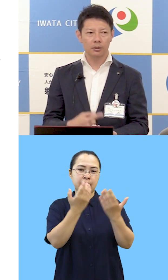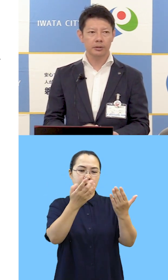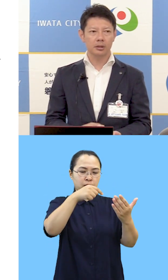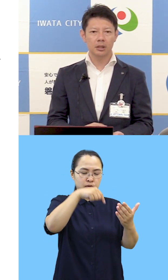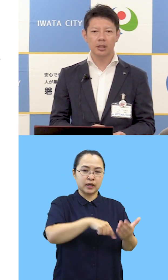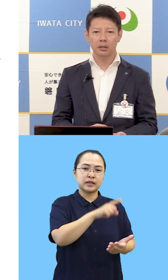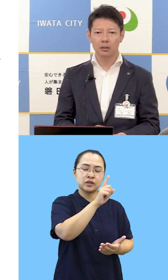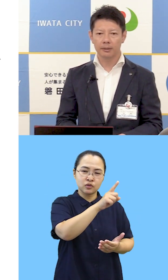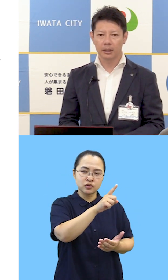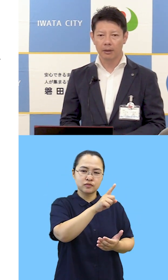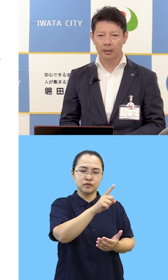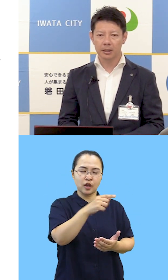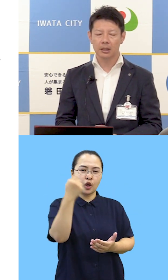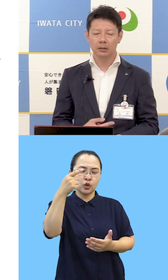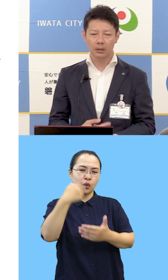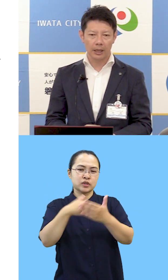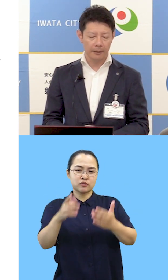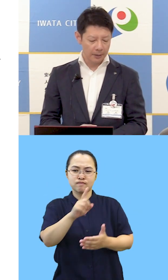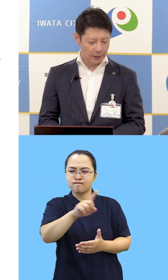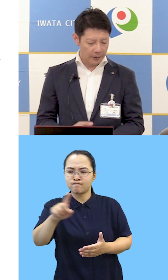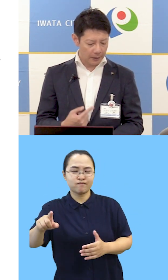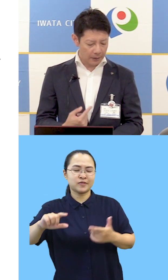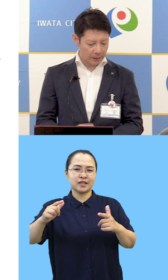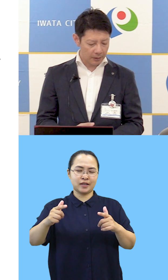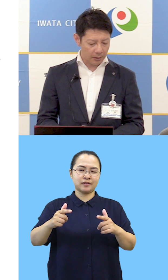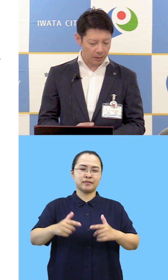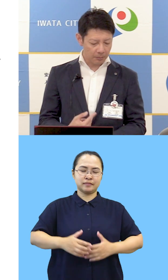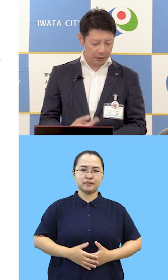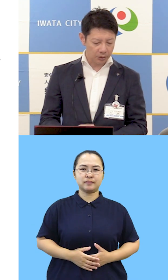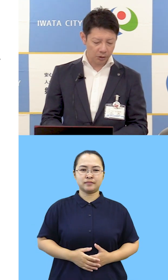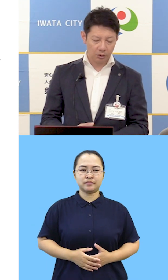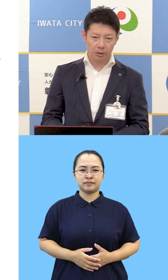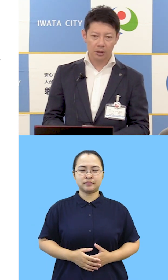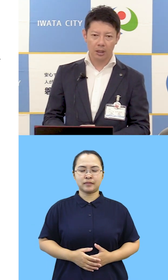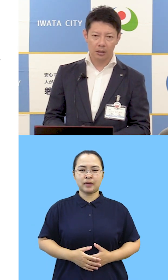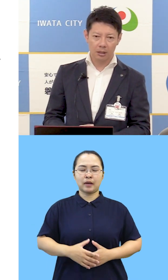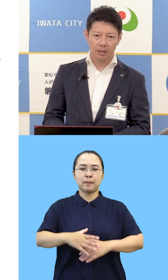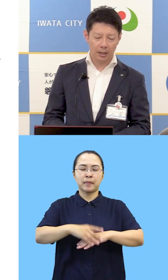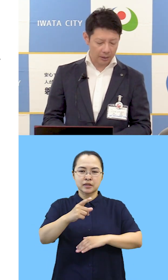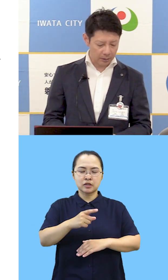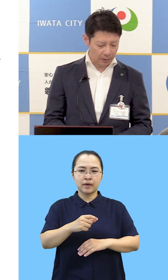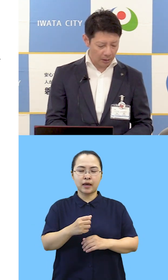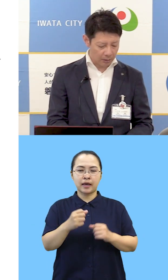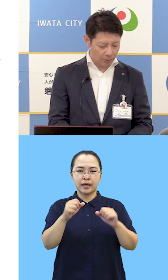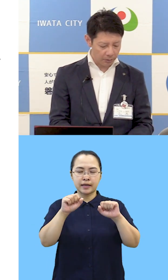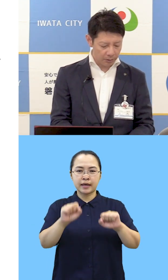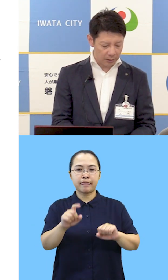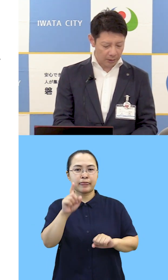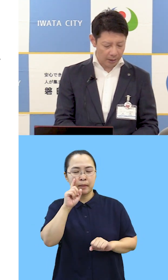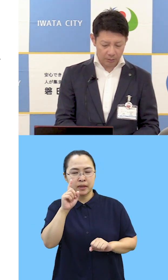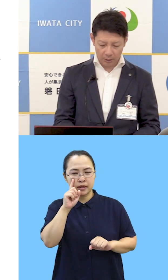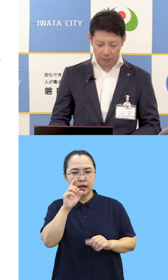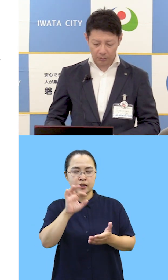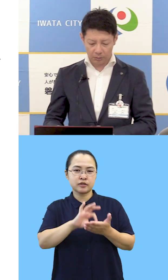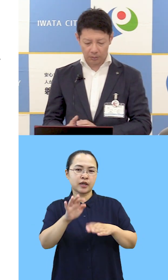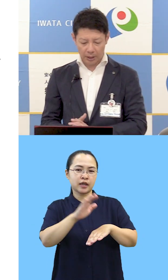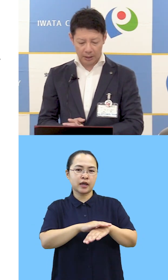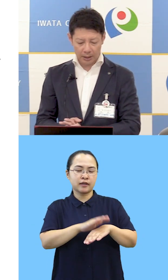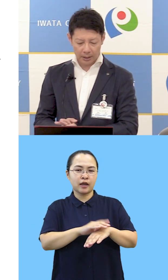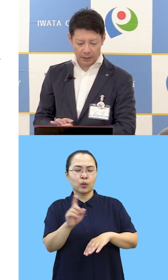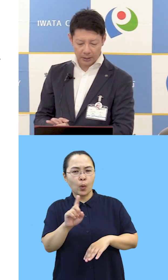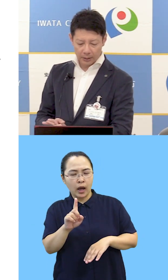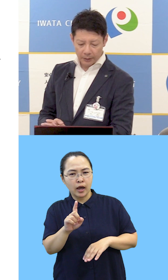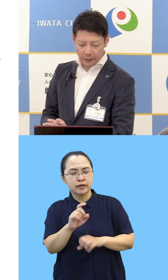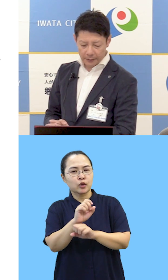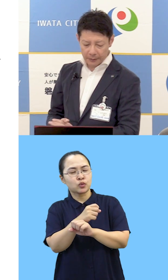から、各教室に1台というレベルではありませんので、まず実証実験してみながらですね、どういうふうに使えるのかということをや